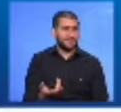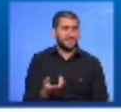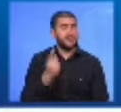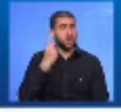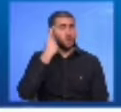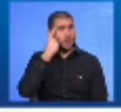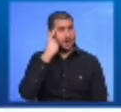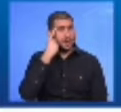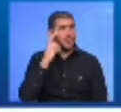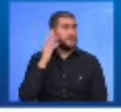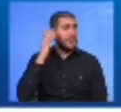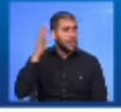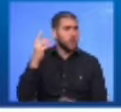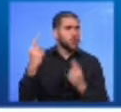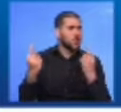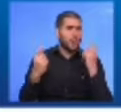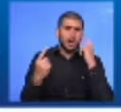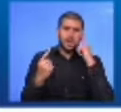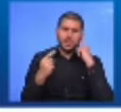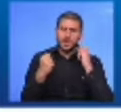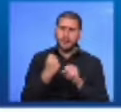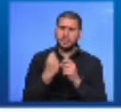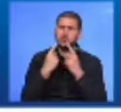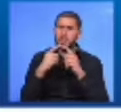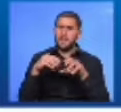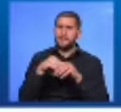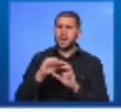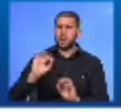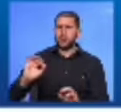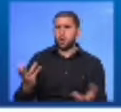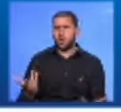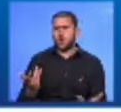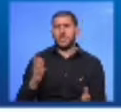שבבוא העת כל אחד יעשה את הבחירות שלו, ויהיו בחירות. חגי